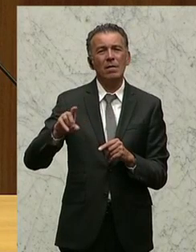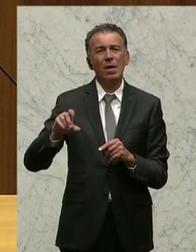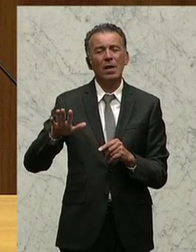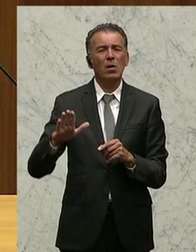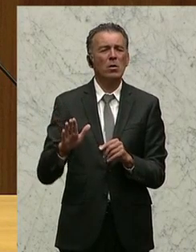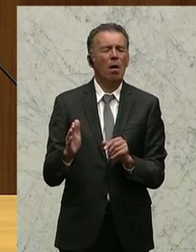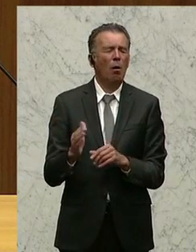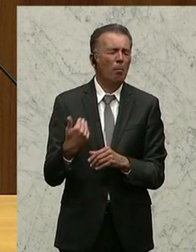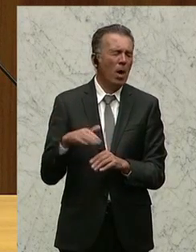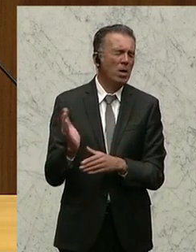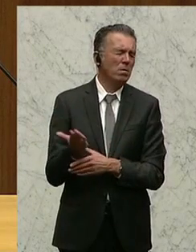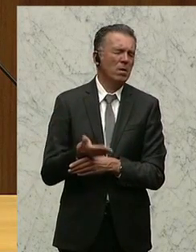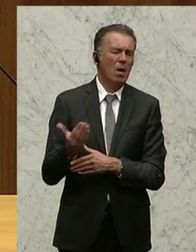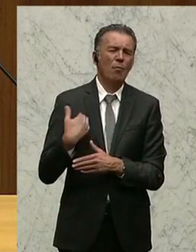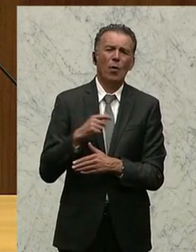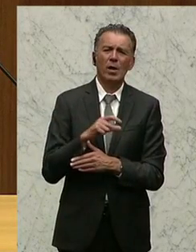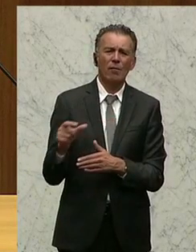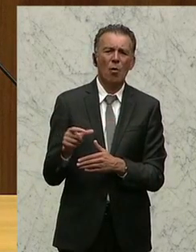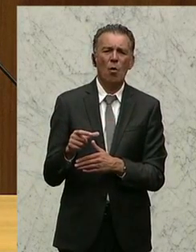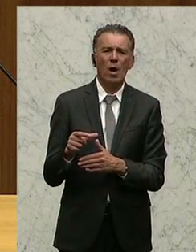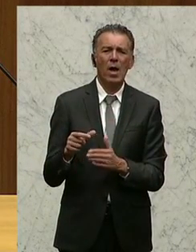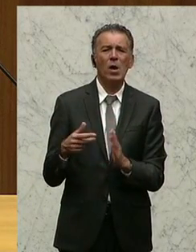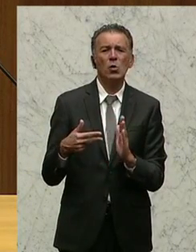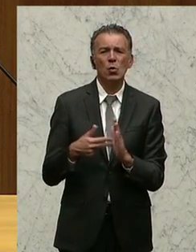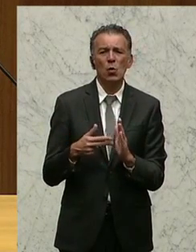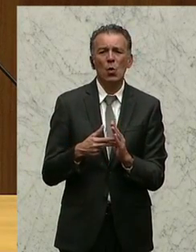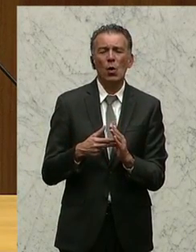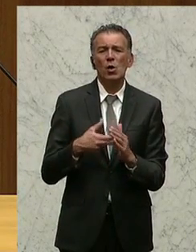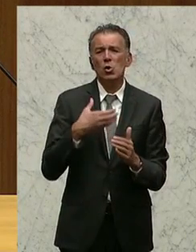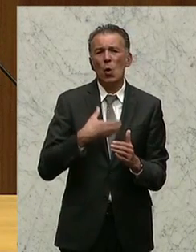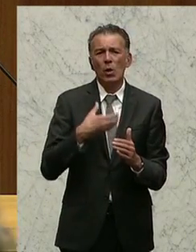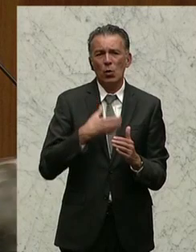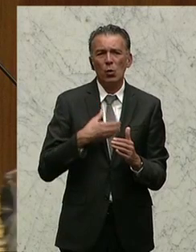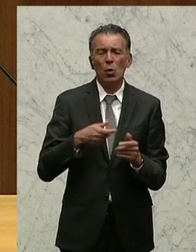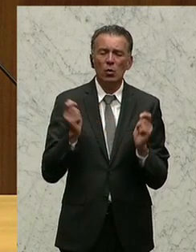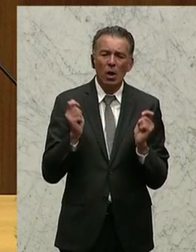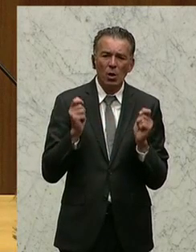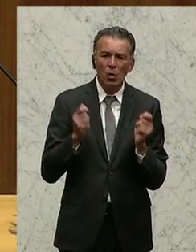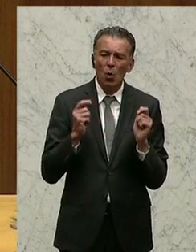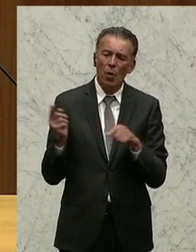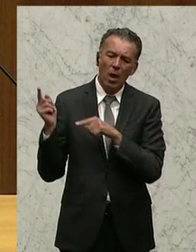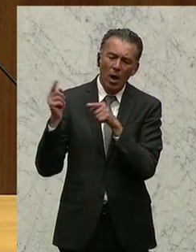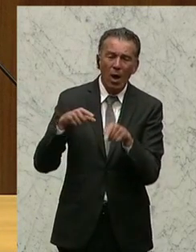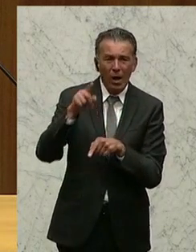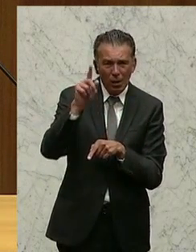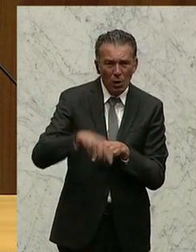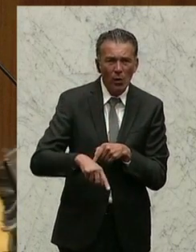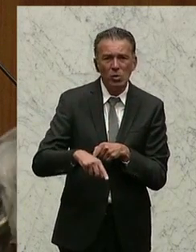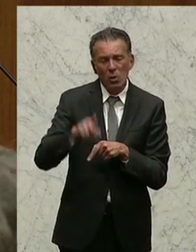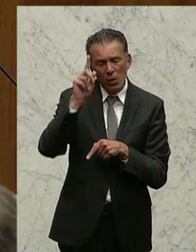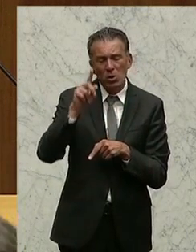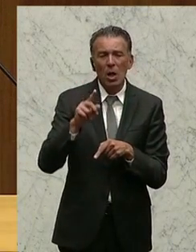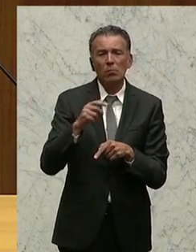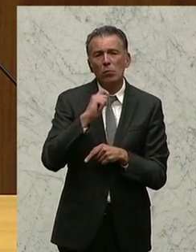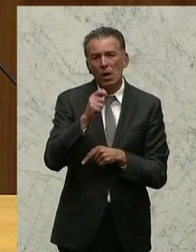Da war letzte Woche eine syrisch-orthodoxe Klosterschwester, Hatune Dogan, in Deutschland und hat ein Interview dazu gegeben und hat